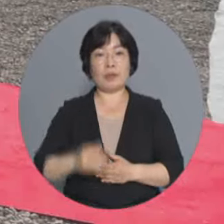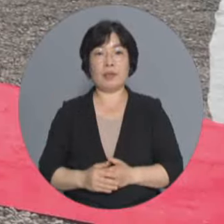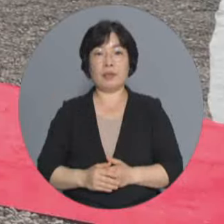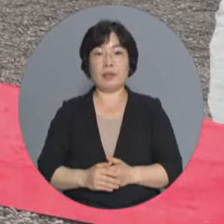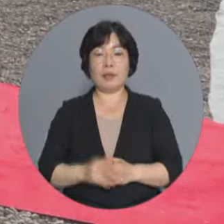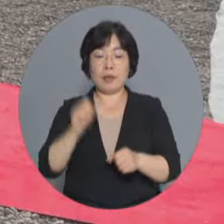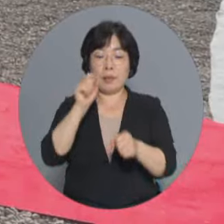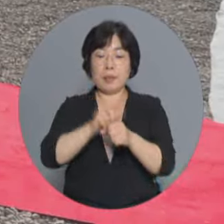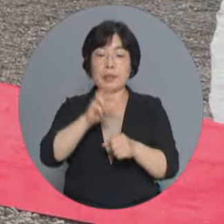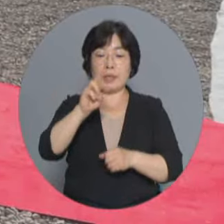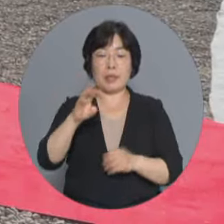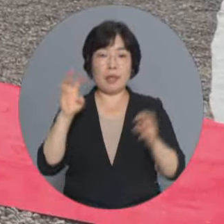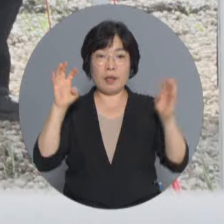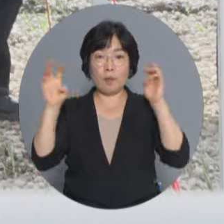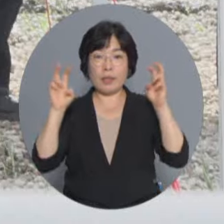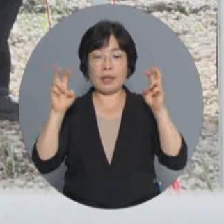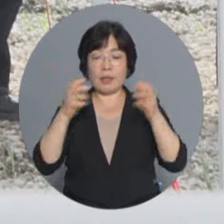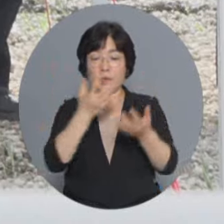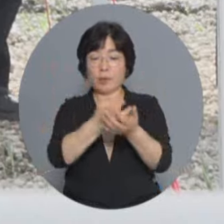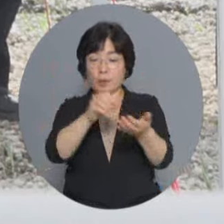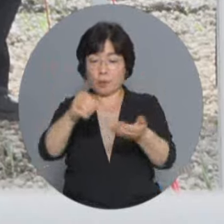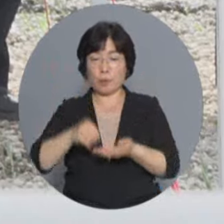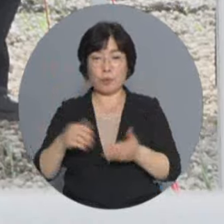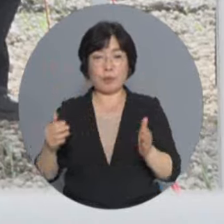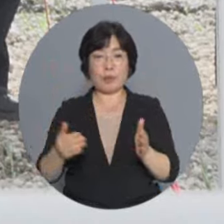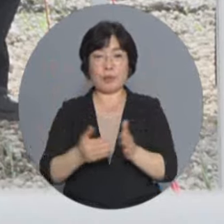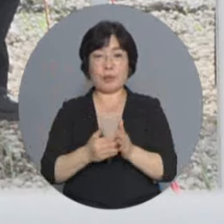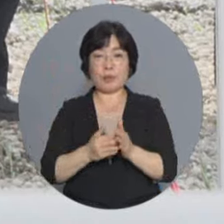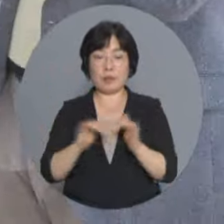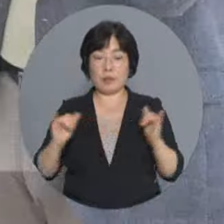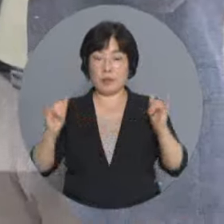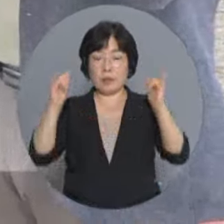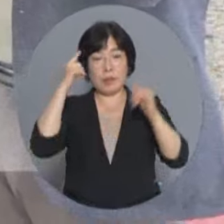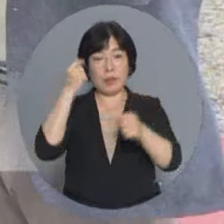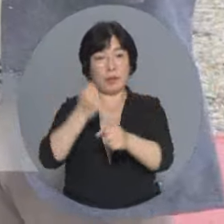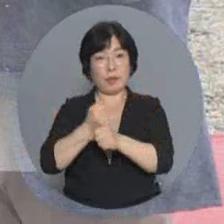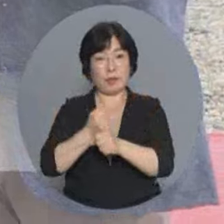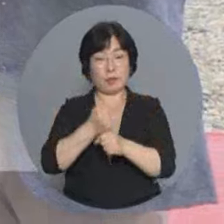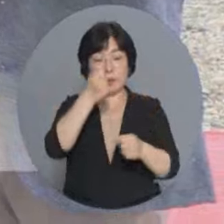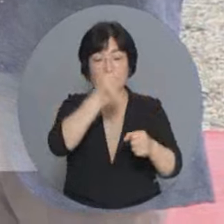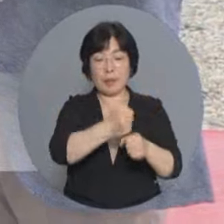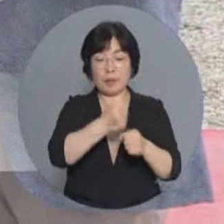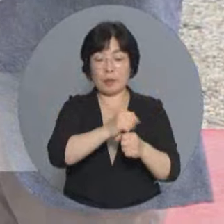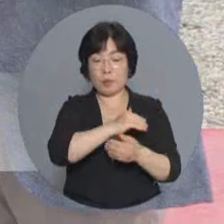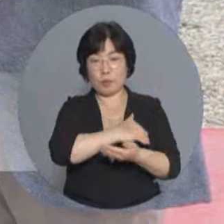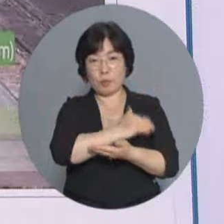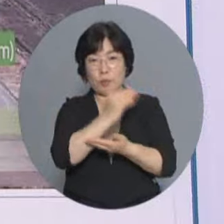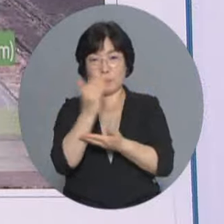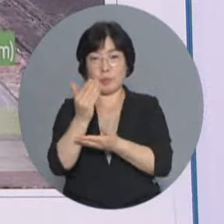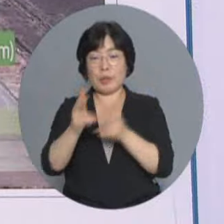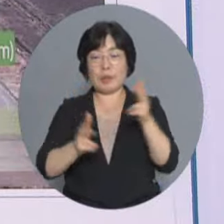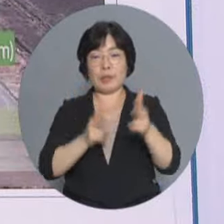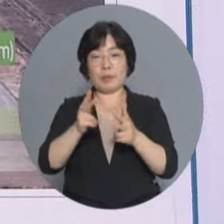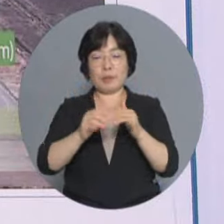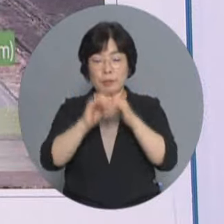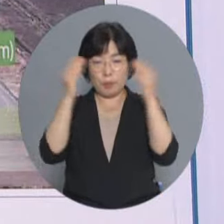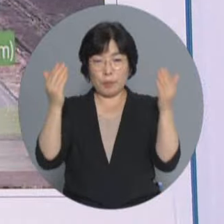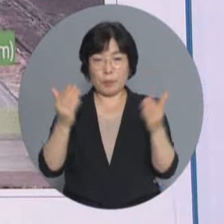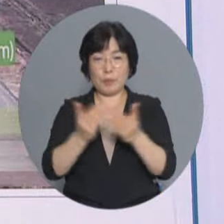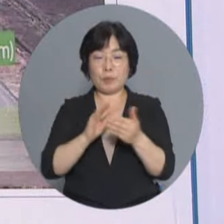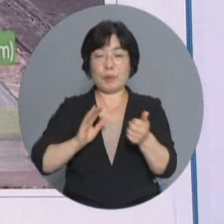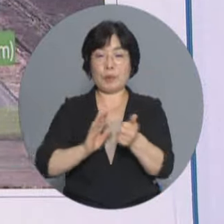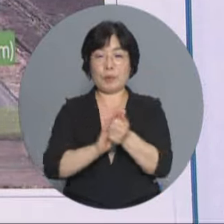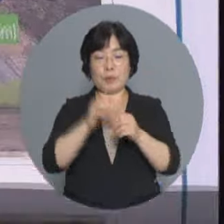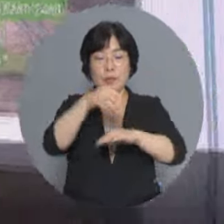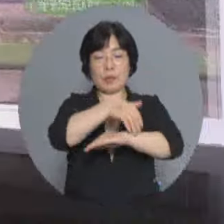이미 34개 기업의 입주 의향서를 받아놨고 상용화 드론의 연구에서 생산, 실증까지 드론 산업의 전주기 지원